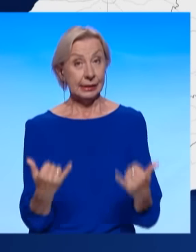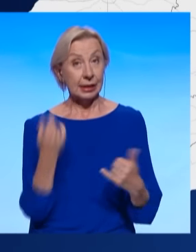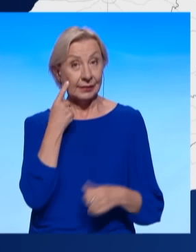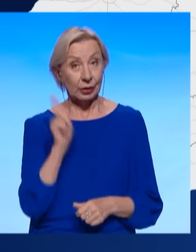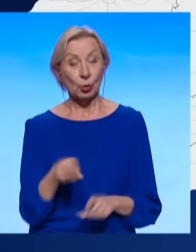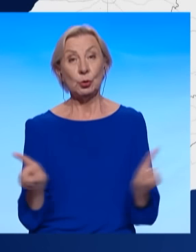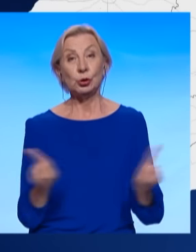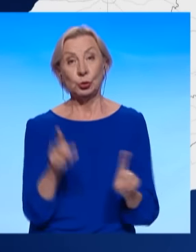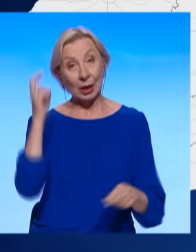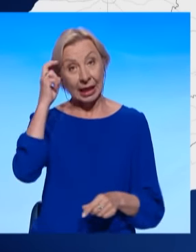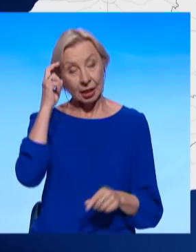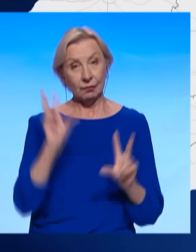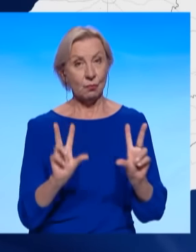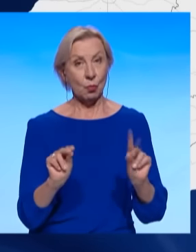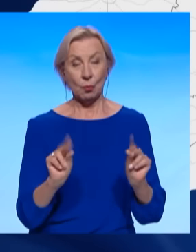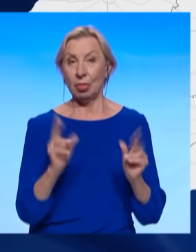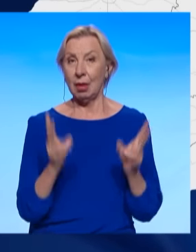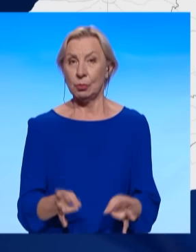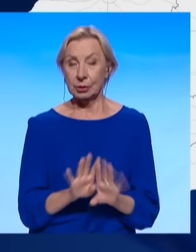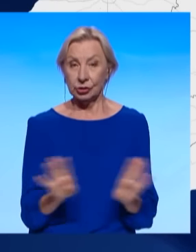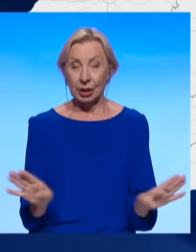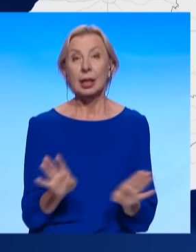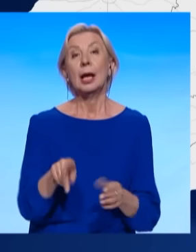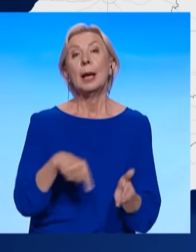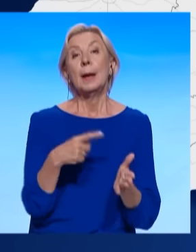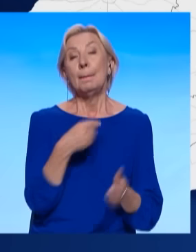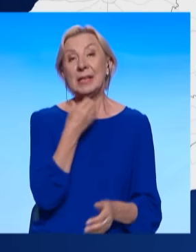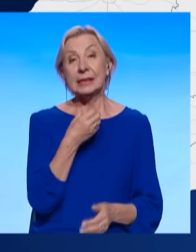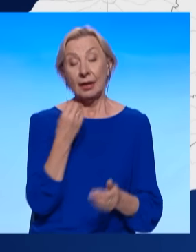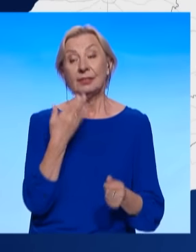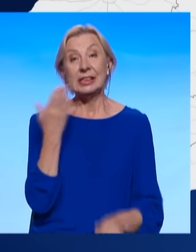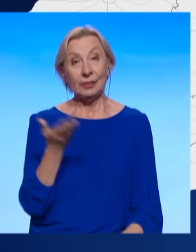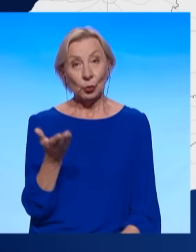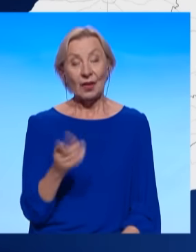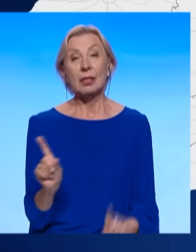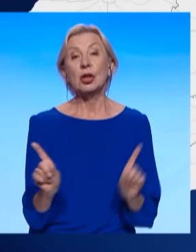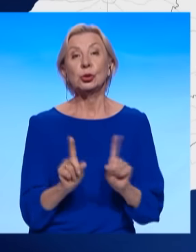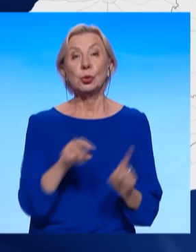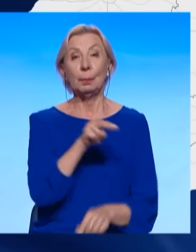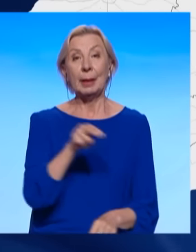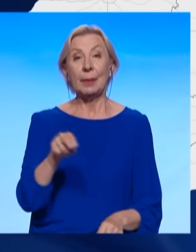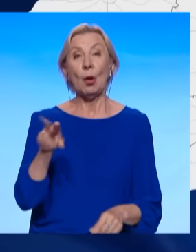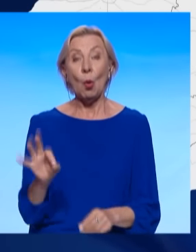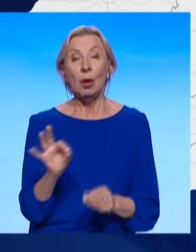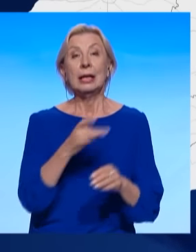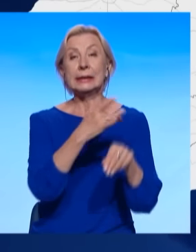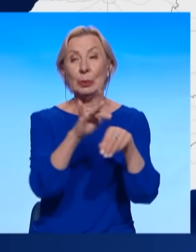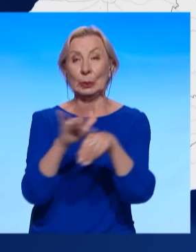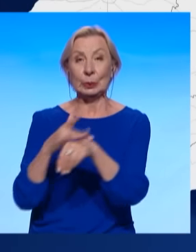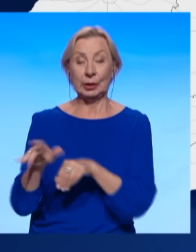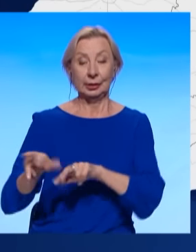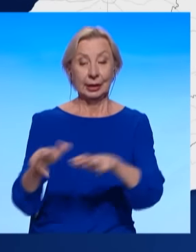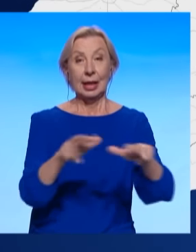відомо що столиця не постраждала міська адміністрація відзвітувала що ППО знищило групу жахедів на